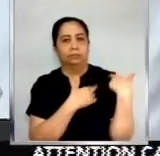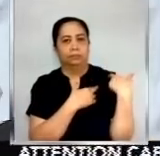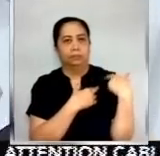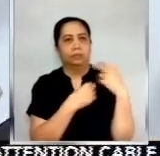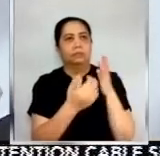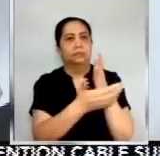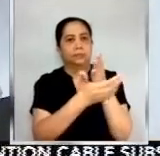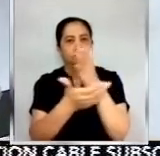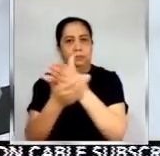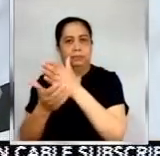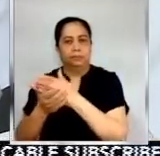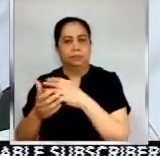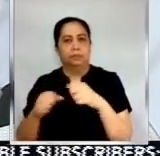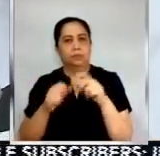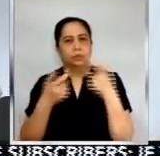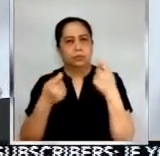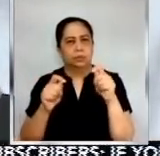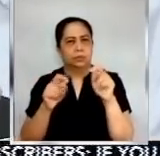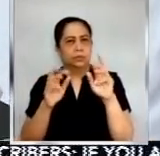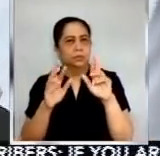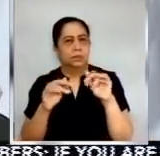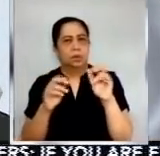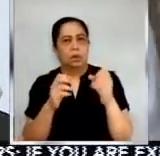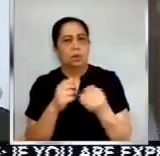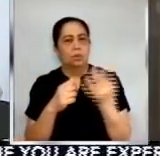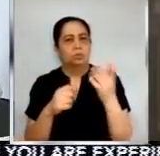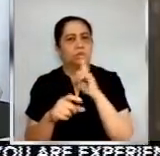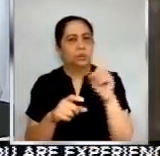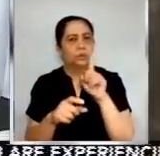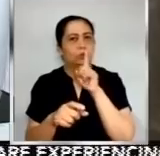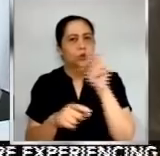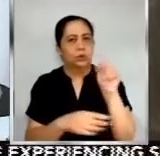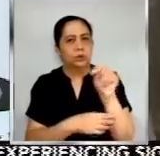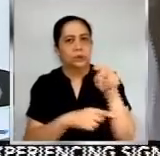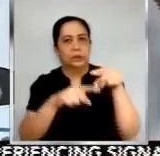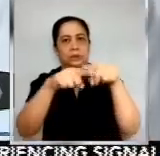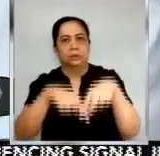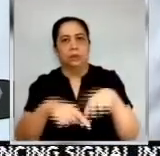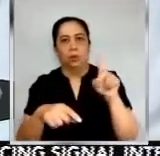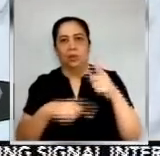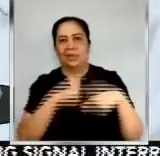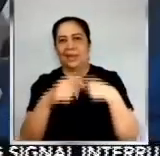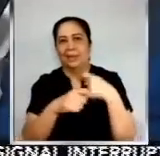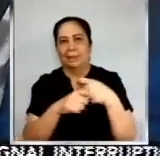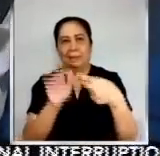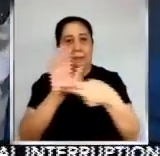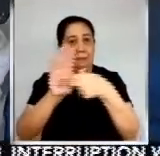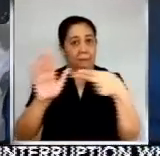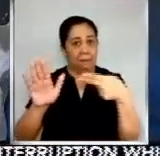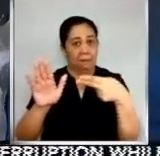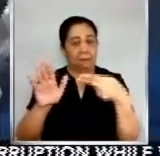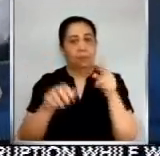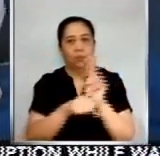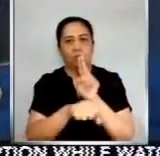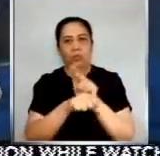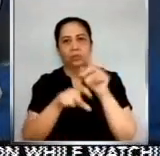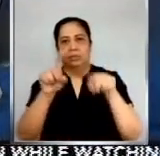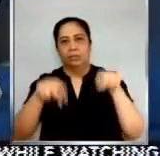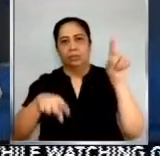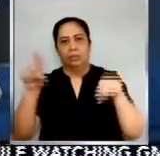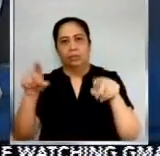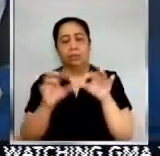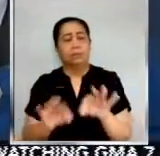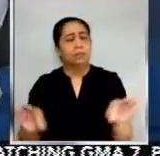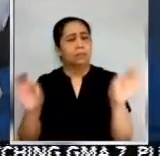namin yung platform na kakailanganin dahil depende din sa type na vaccine na gagamitin. Pero ang pinaka-importante is